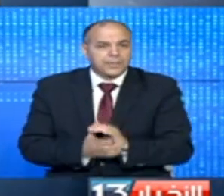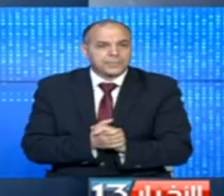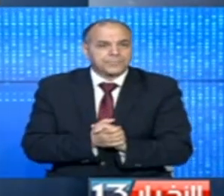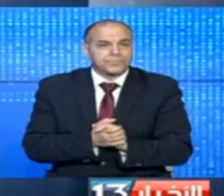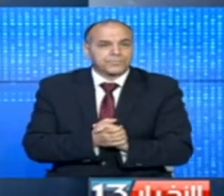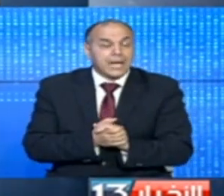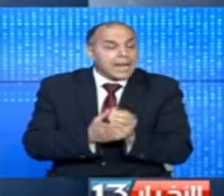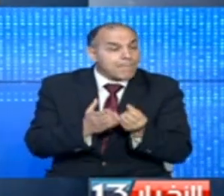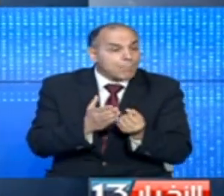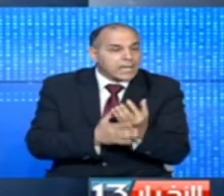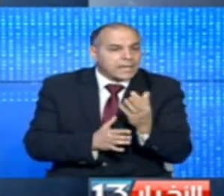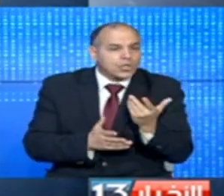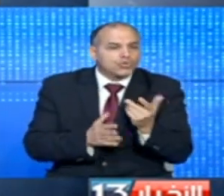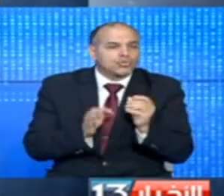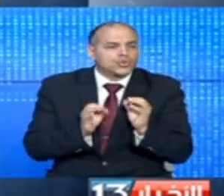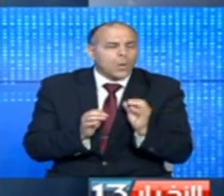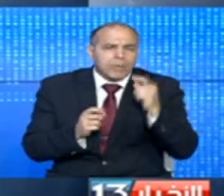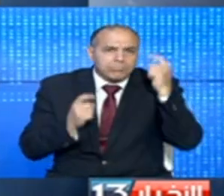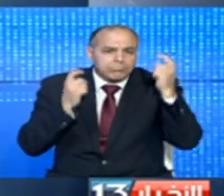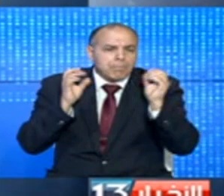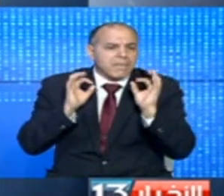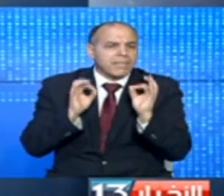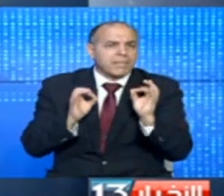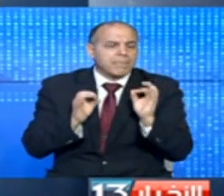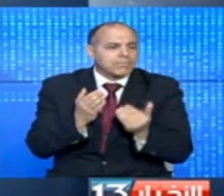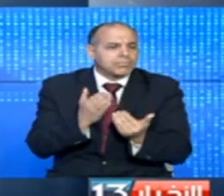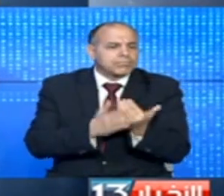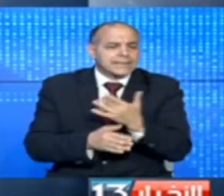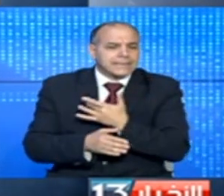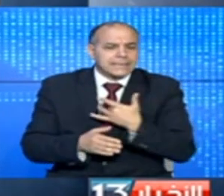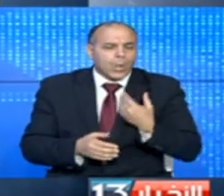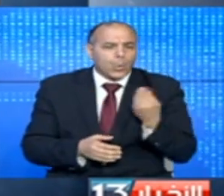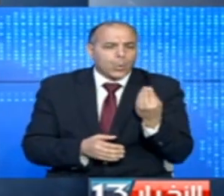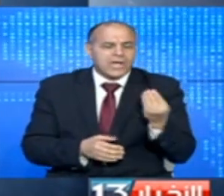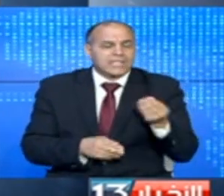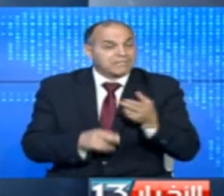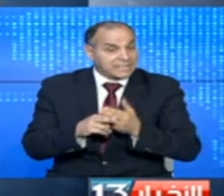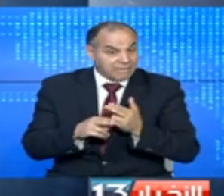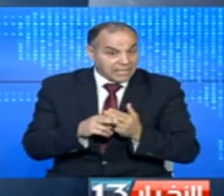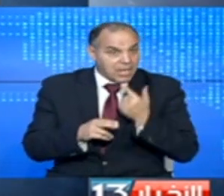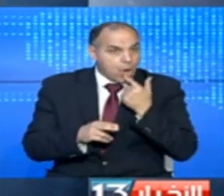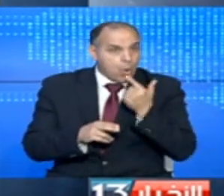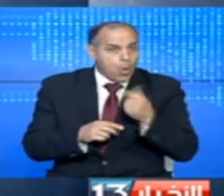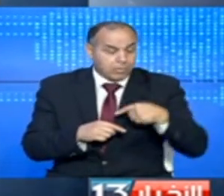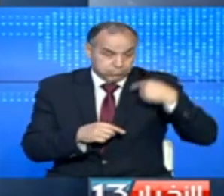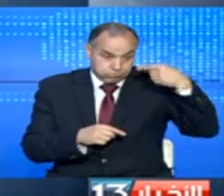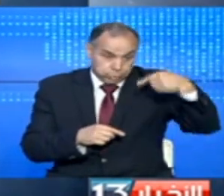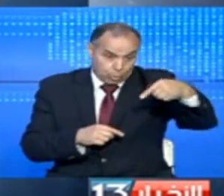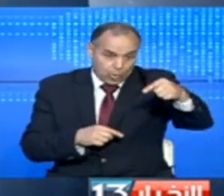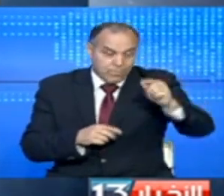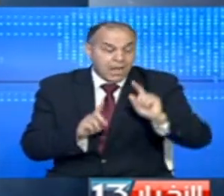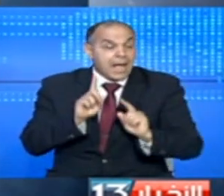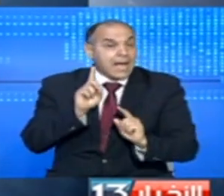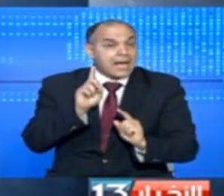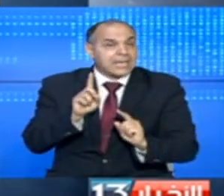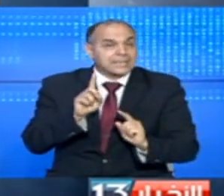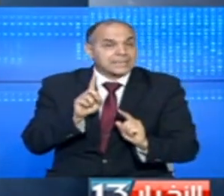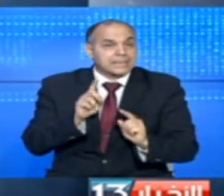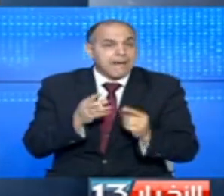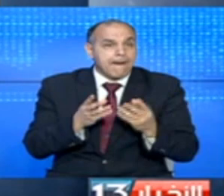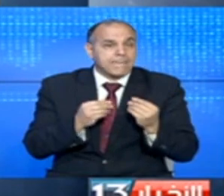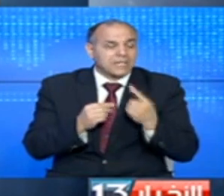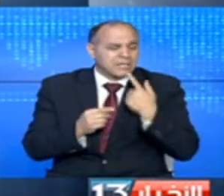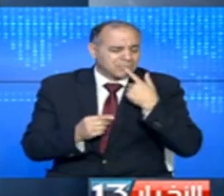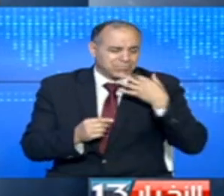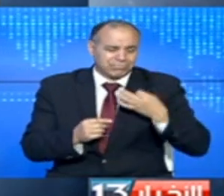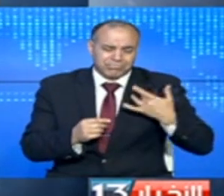ضوء هذه المعطيات ما هي توقعاتكم تقريبا لتطور الوضع الصحي بجهة صفاقس يعني خلال الأيام المقبلة، خاصة في ظل عدم